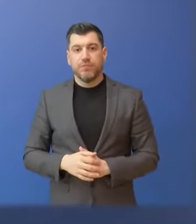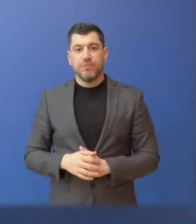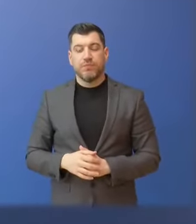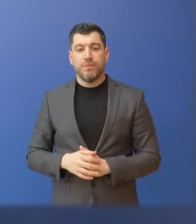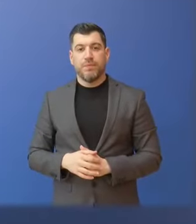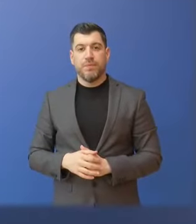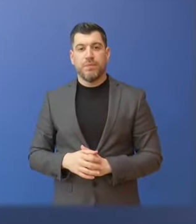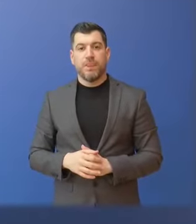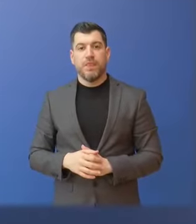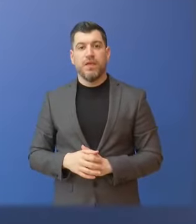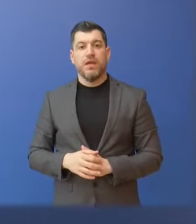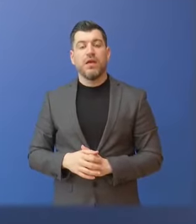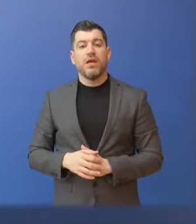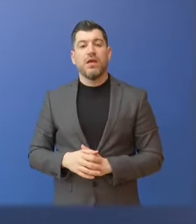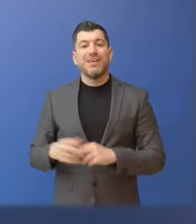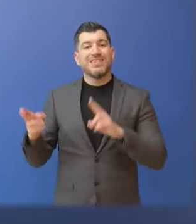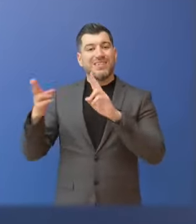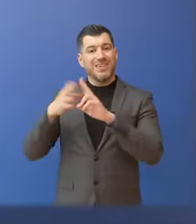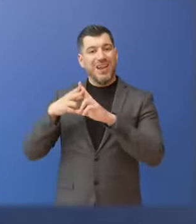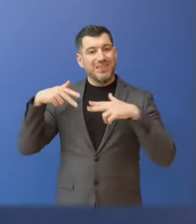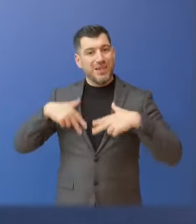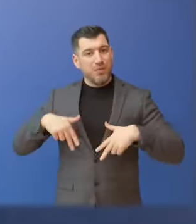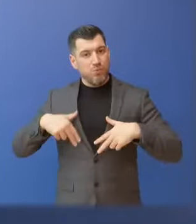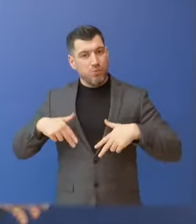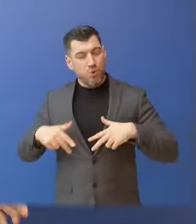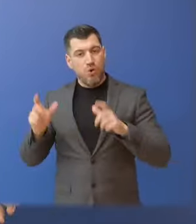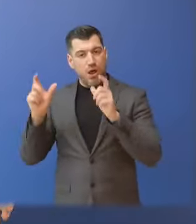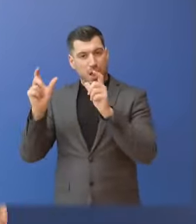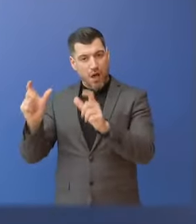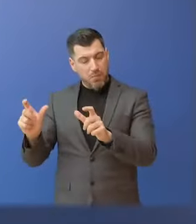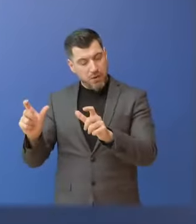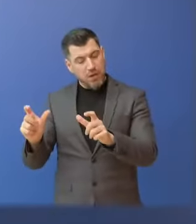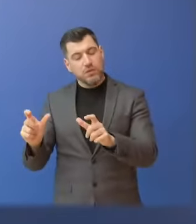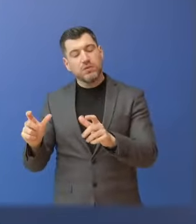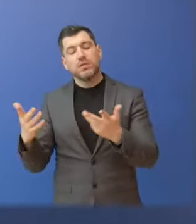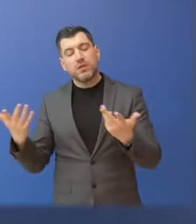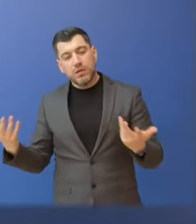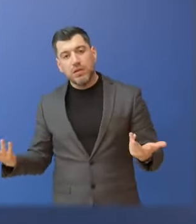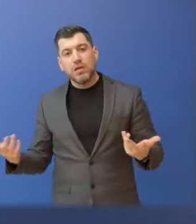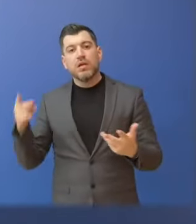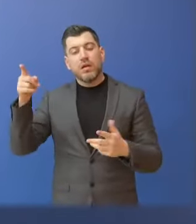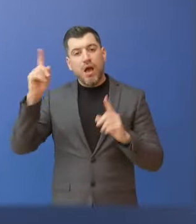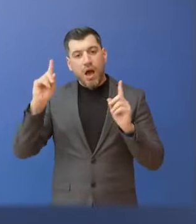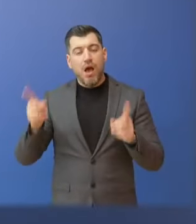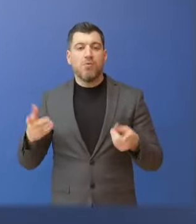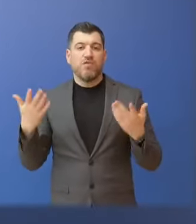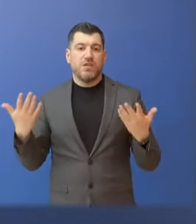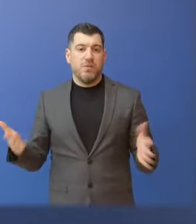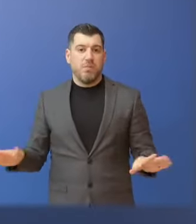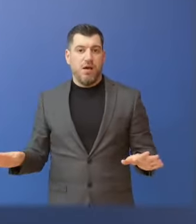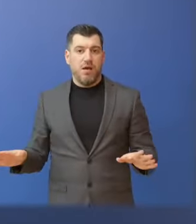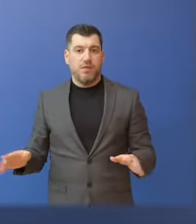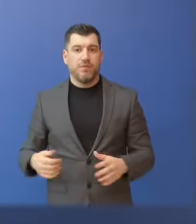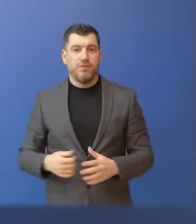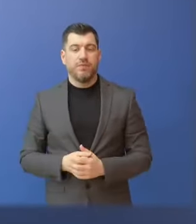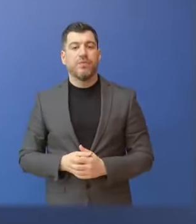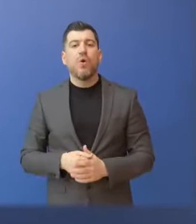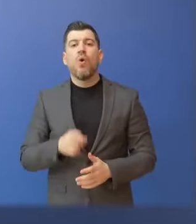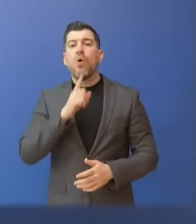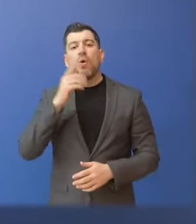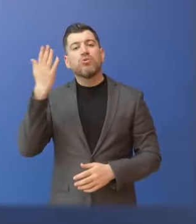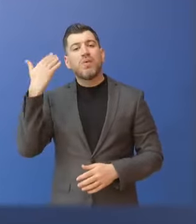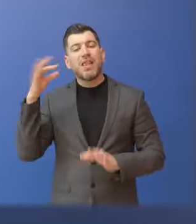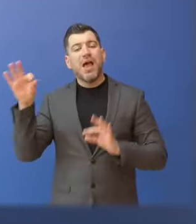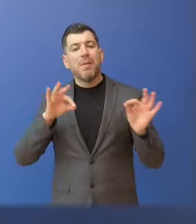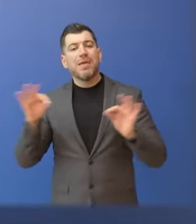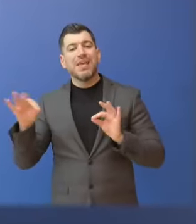υπουργών εθνικής άμυνας ακολουθείται κατ αναλογία η ίδια διαδικασία που είχει ακολουθηθεί και στην περίπτωση την επιχείρηση ειρήνη για την για